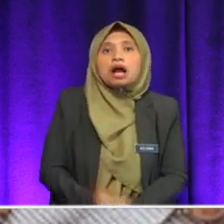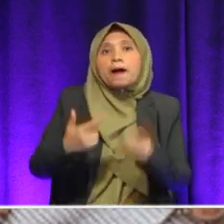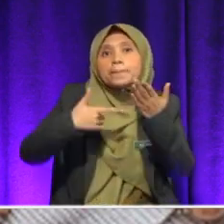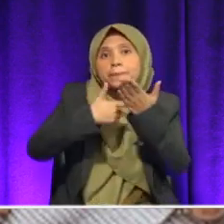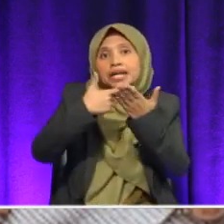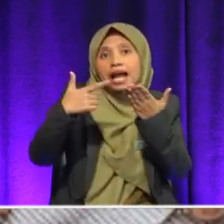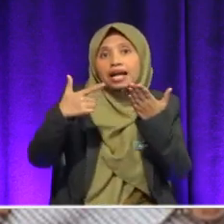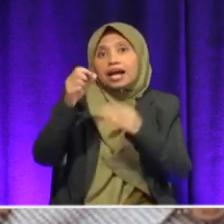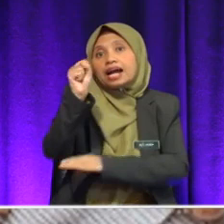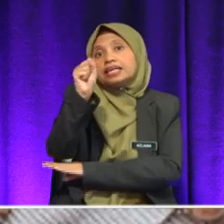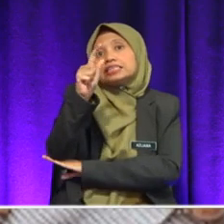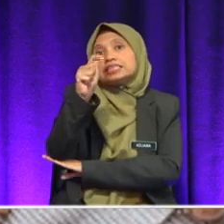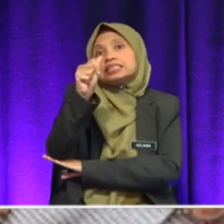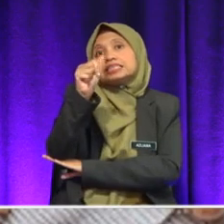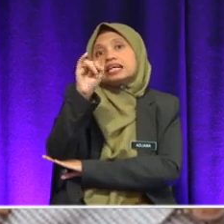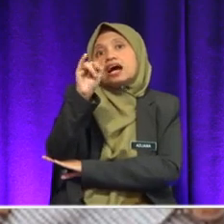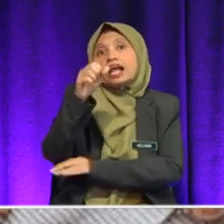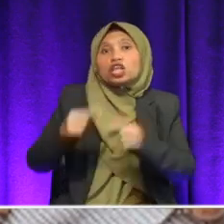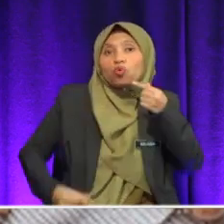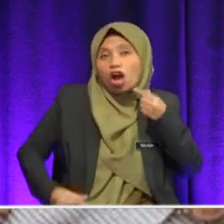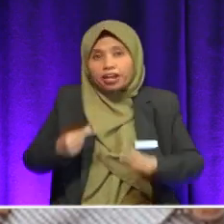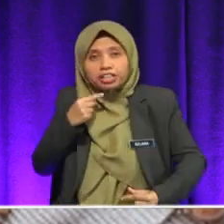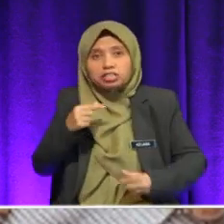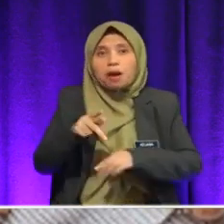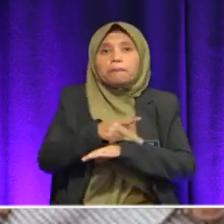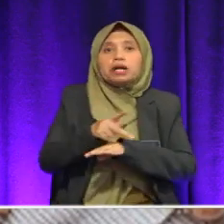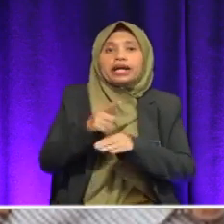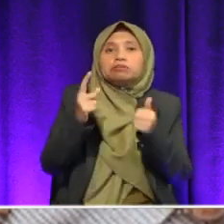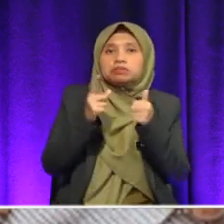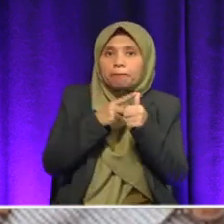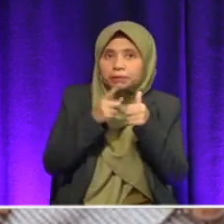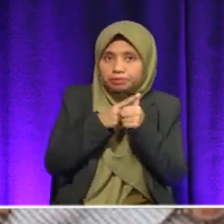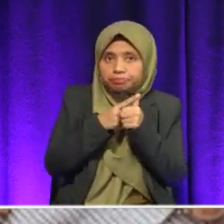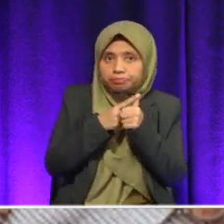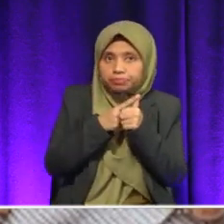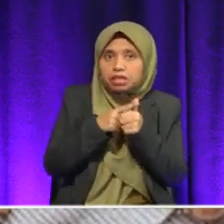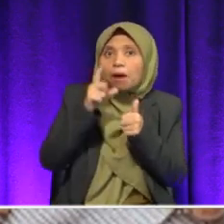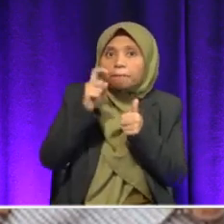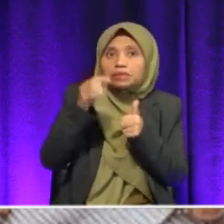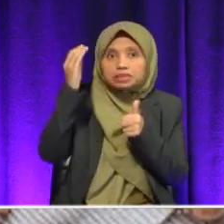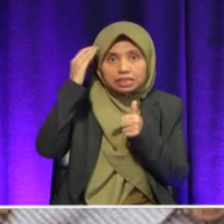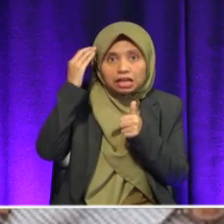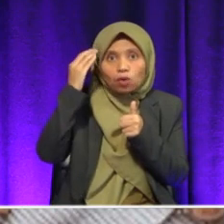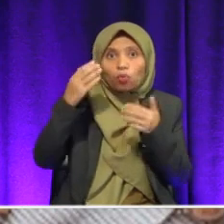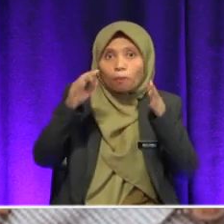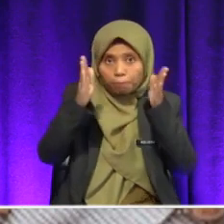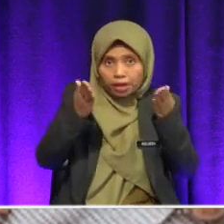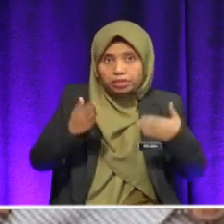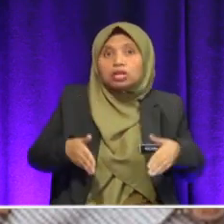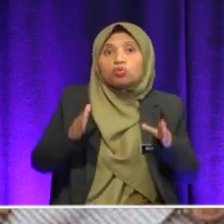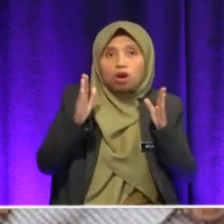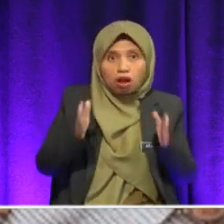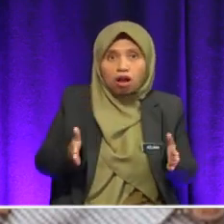pakaian kalau untuk melakukan setiap pakaian ini faktor utama aja misi tahu bentuk badan seseorang pelanggan